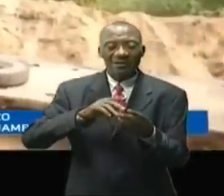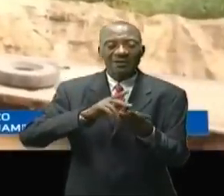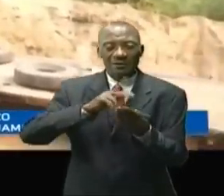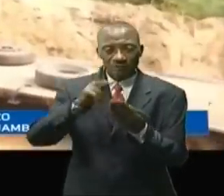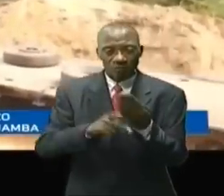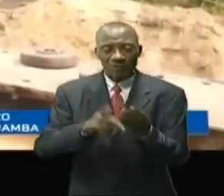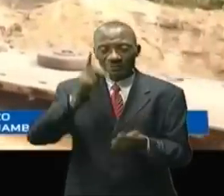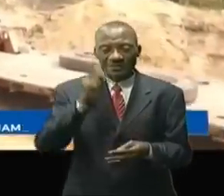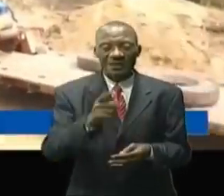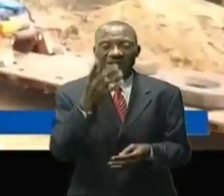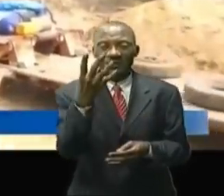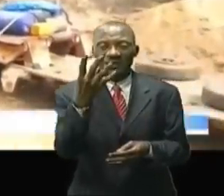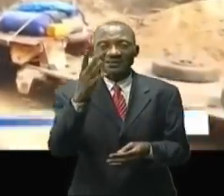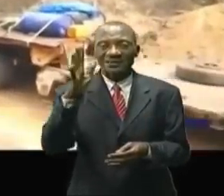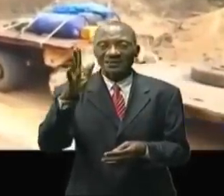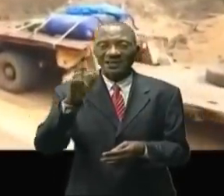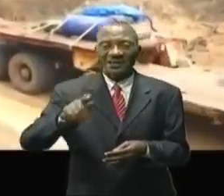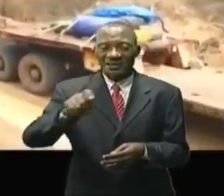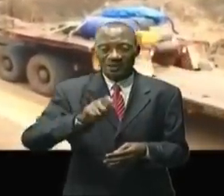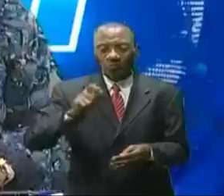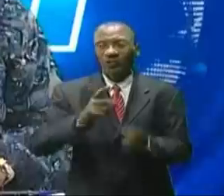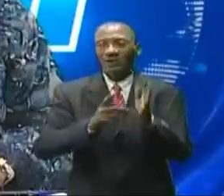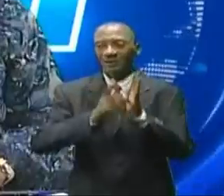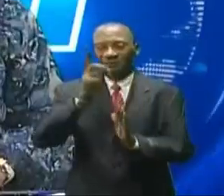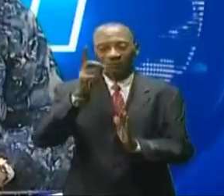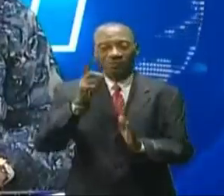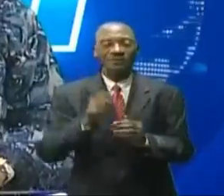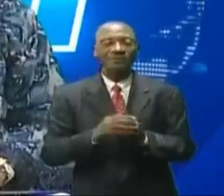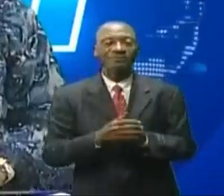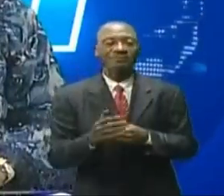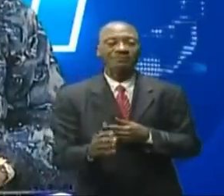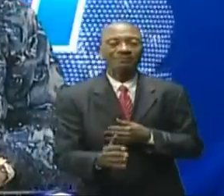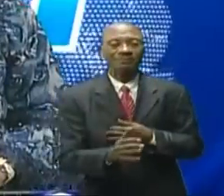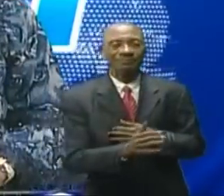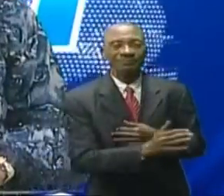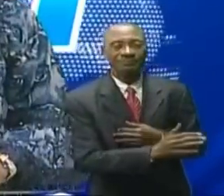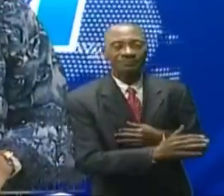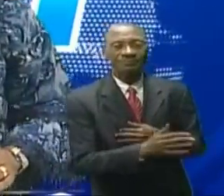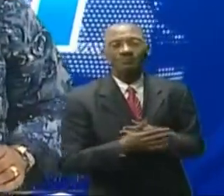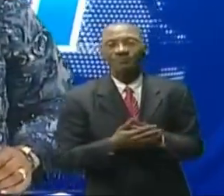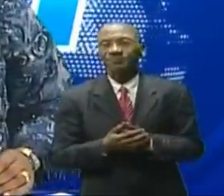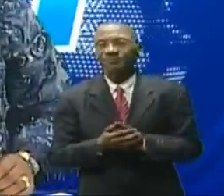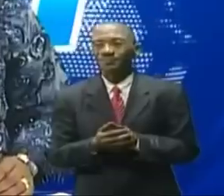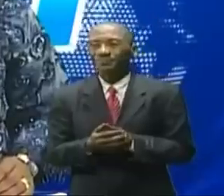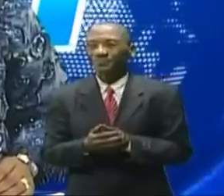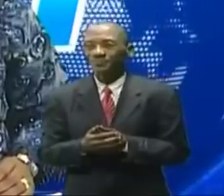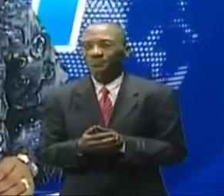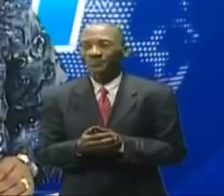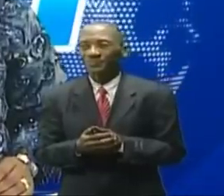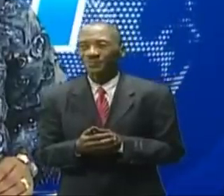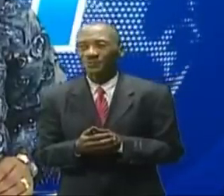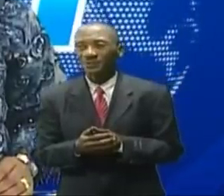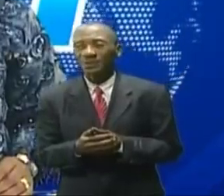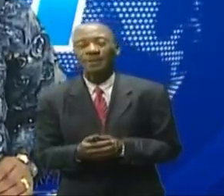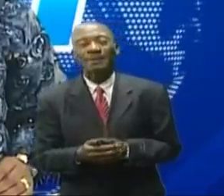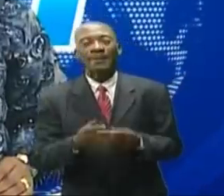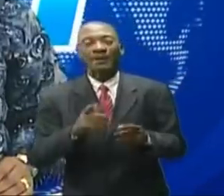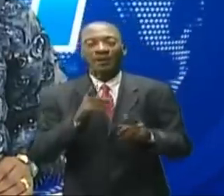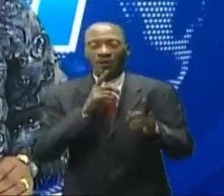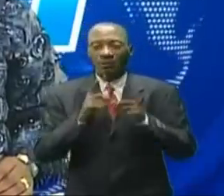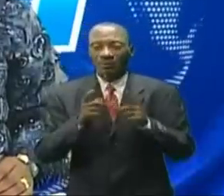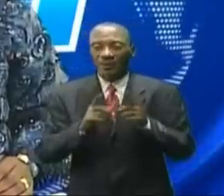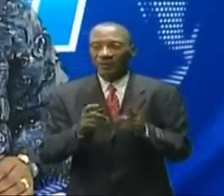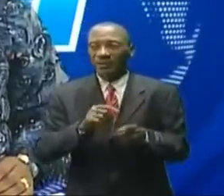territoires, notamment au Congo central. Depuis le 30 juin 1960, la République démocratique du